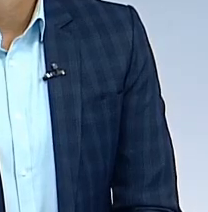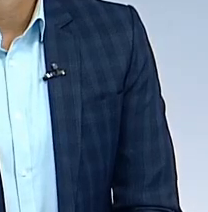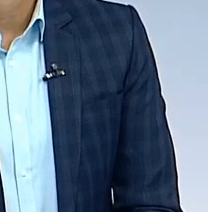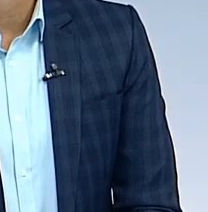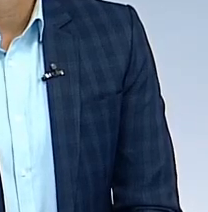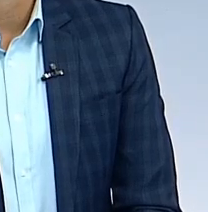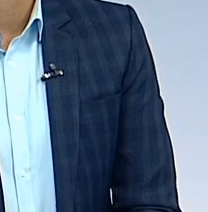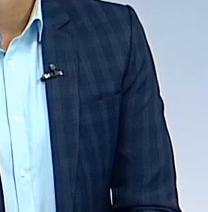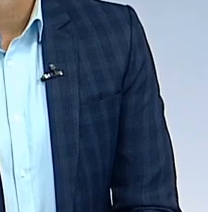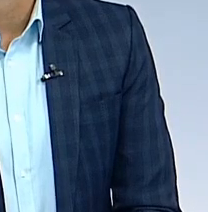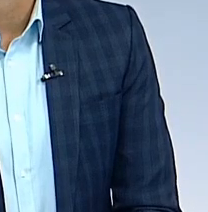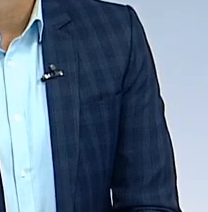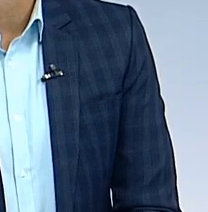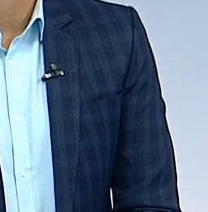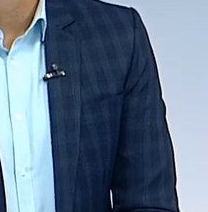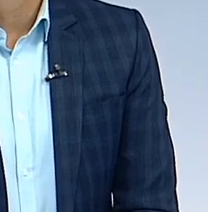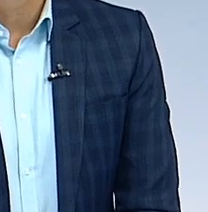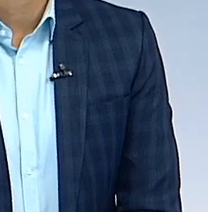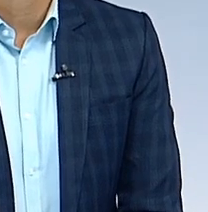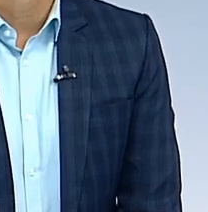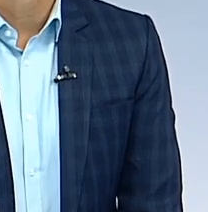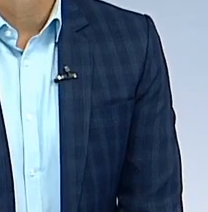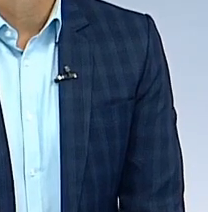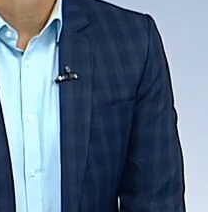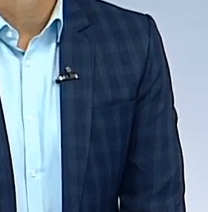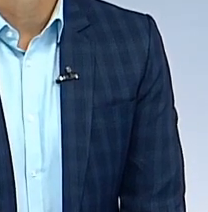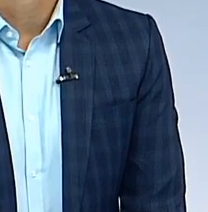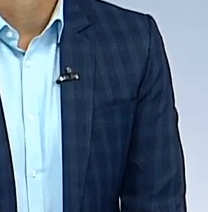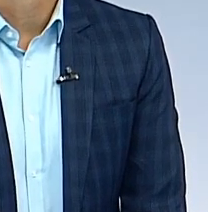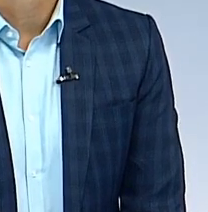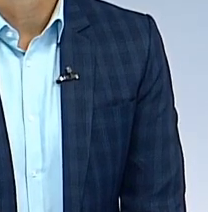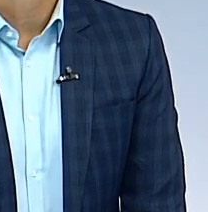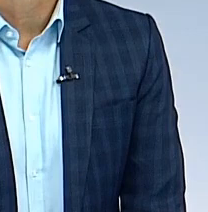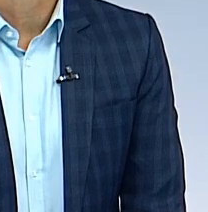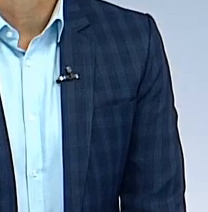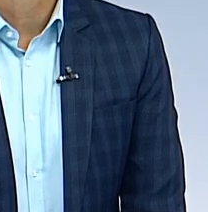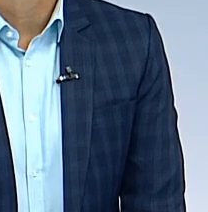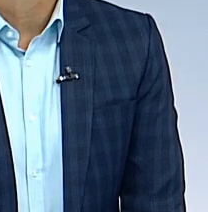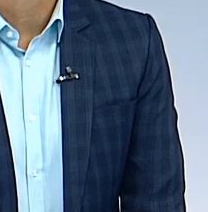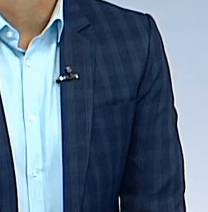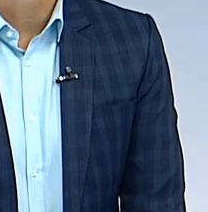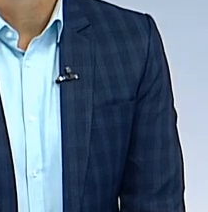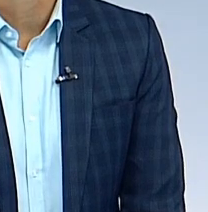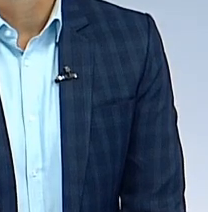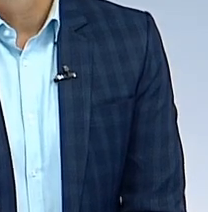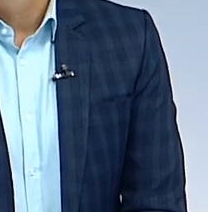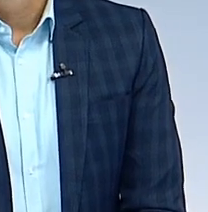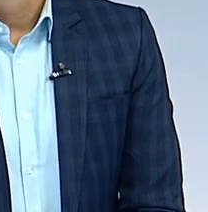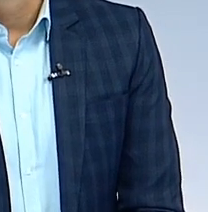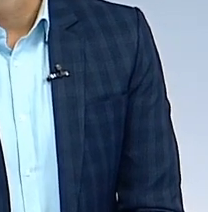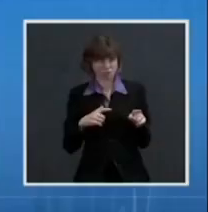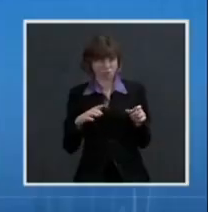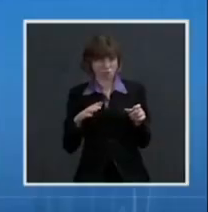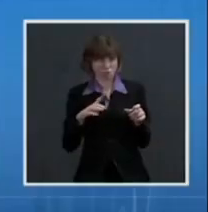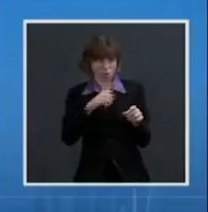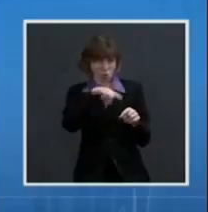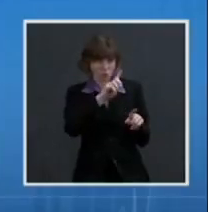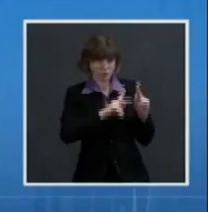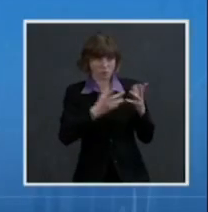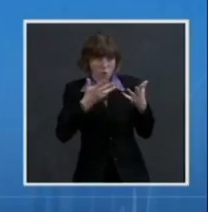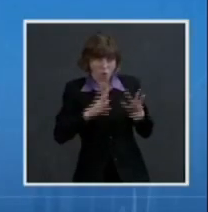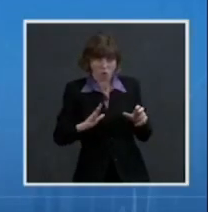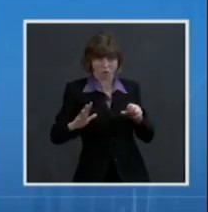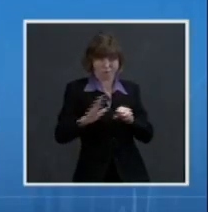Kahit walang suot na face mask, pwede na ang mini gathering sa mga nakakompleto na ng bakuna kontra COVID-19 sa Amerika. Ayon pa sa